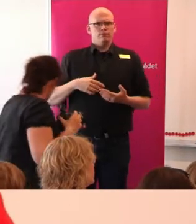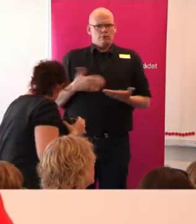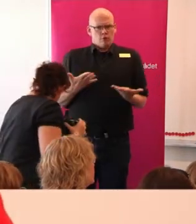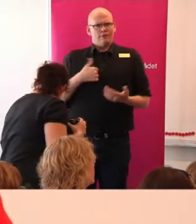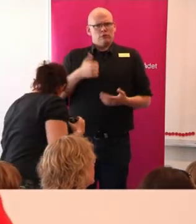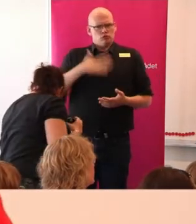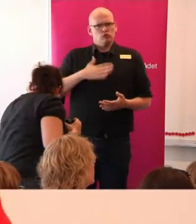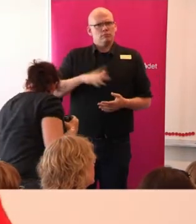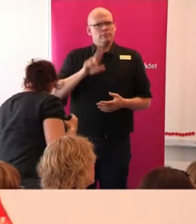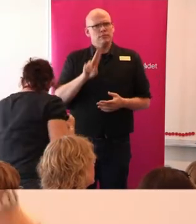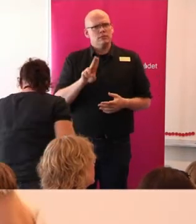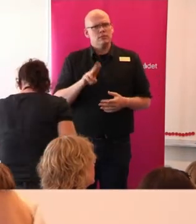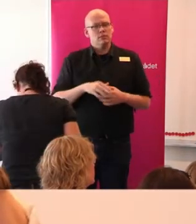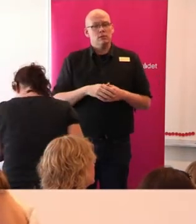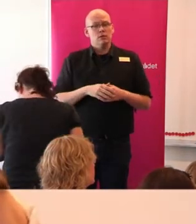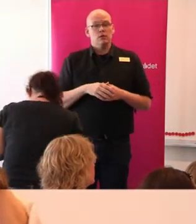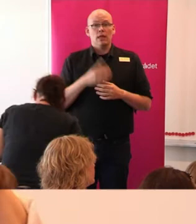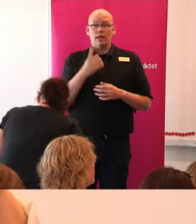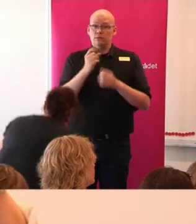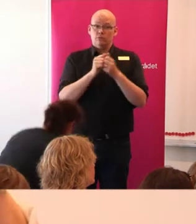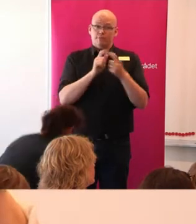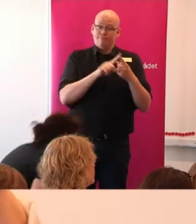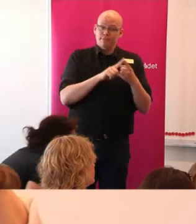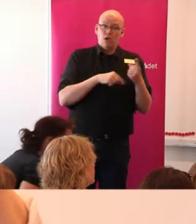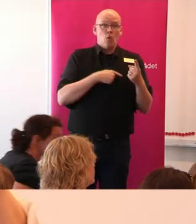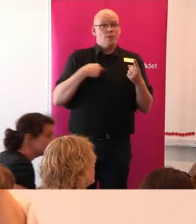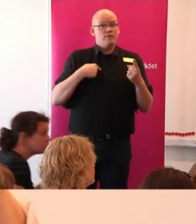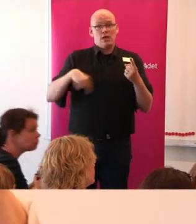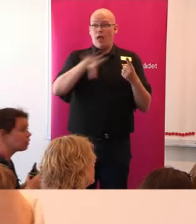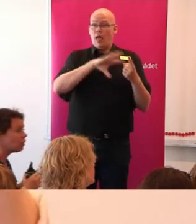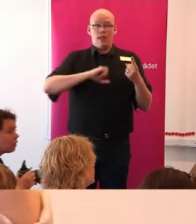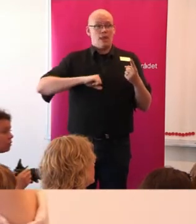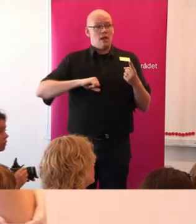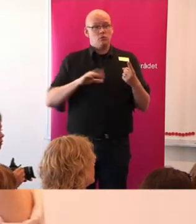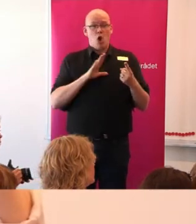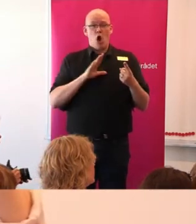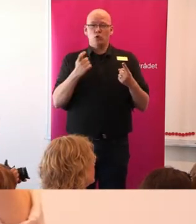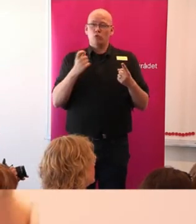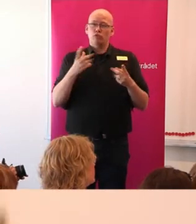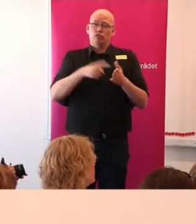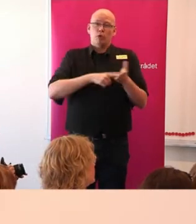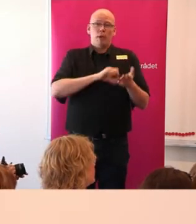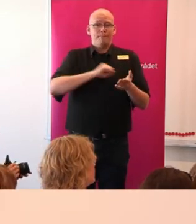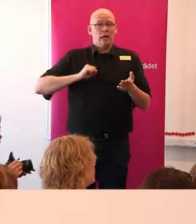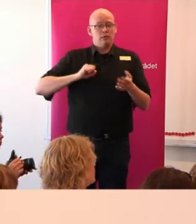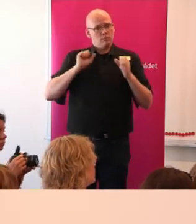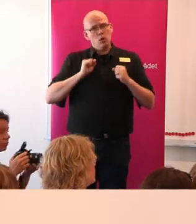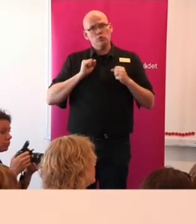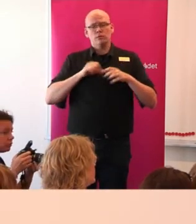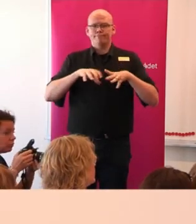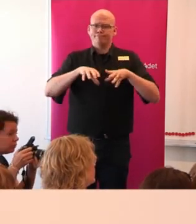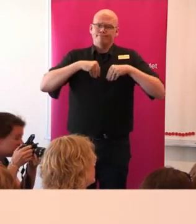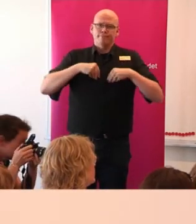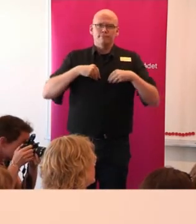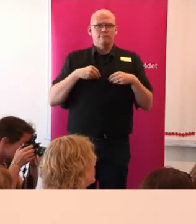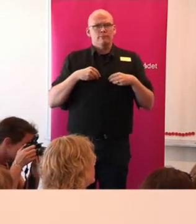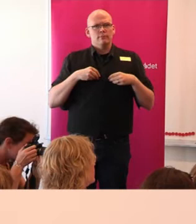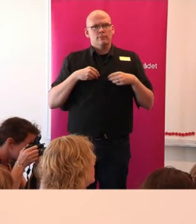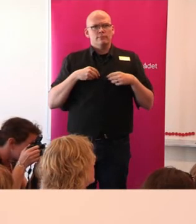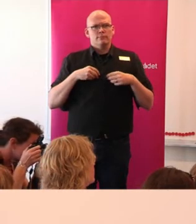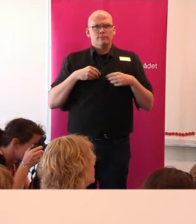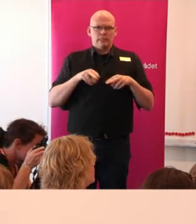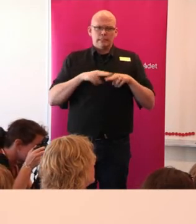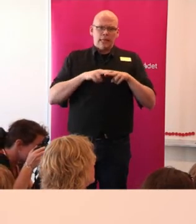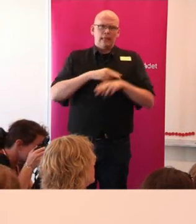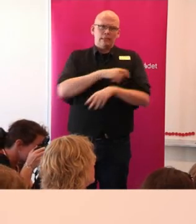en aspekt. Och där får ju vi alla då med någon form av maktbas ta på oss skulden eller äran av